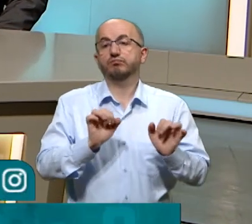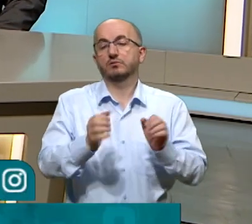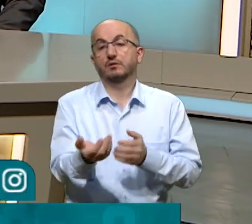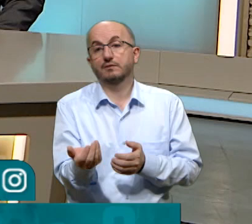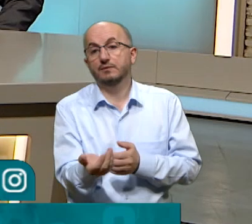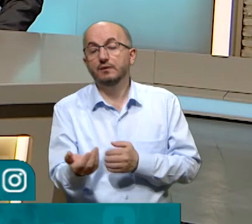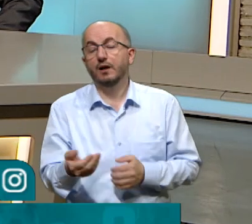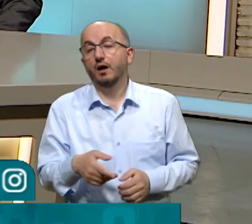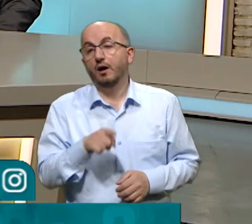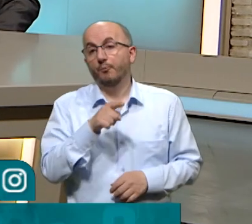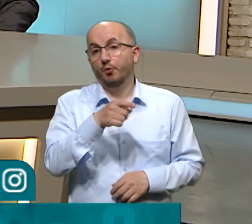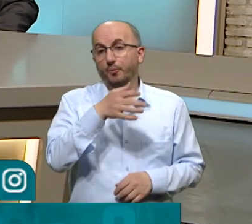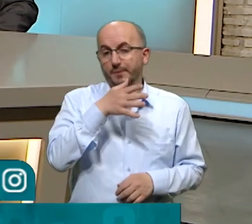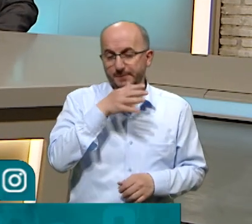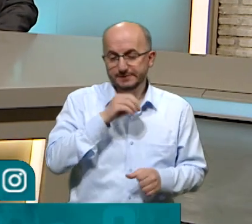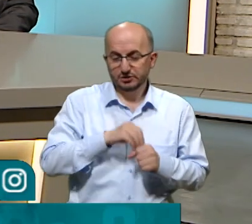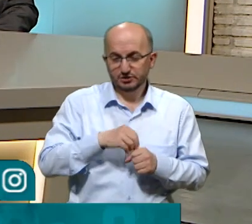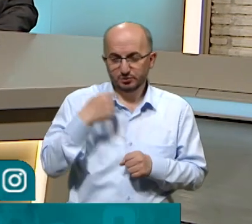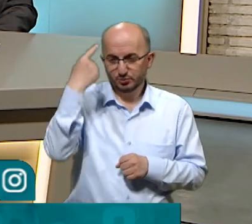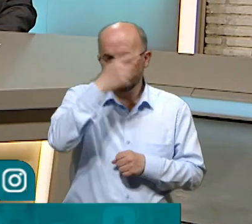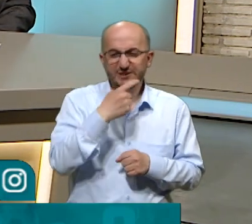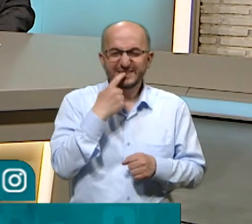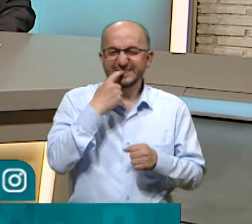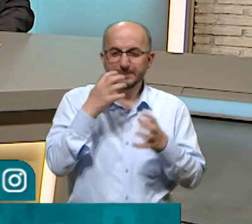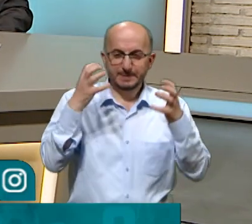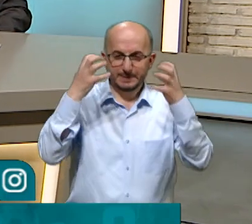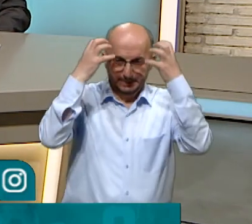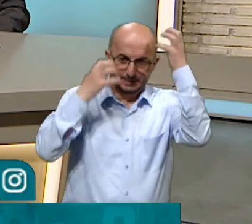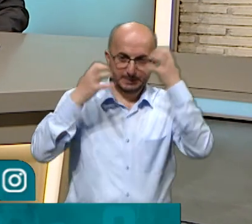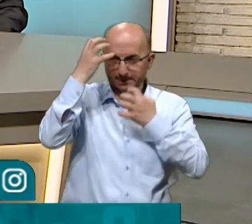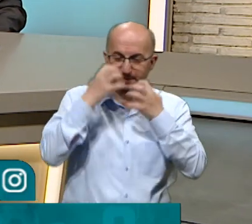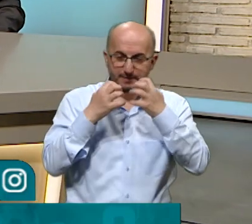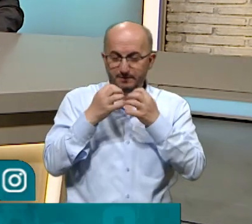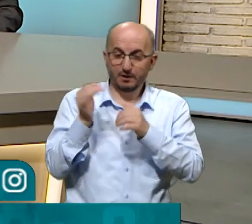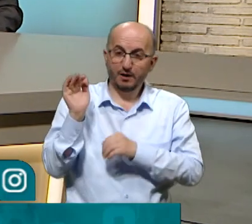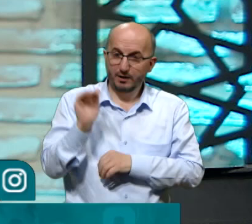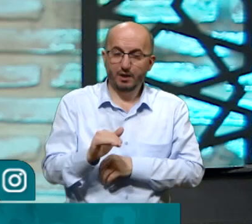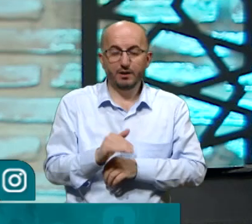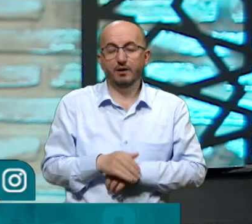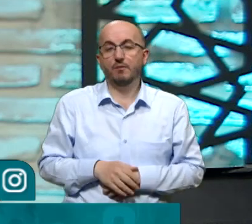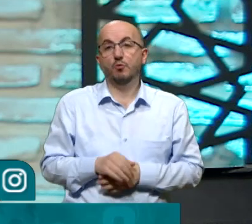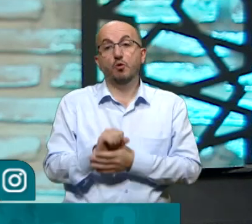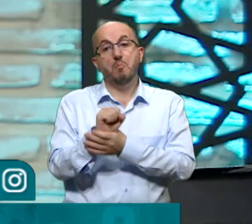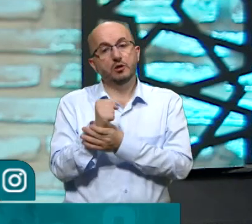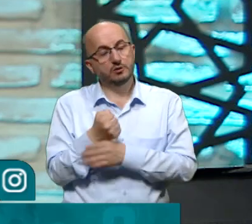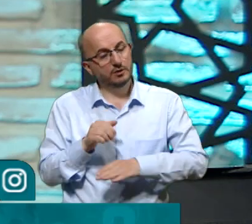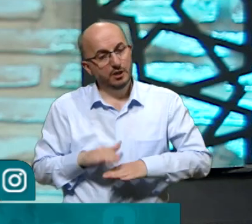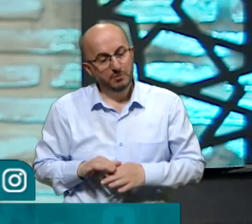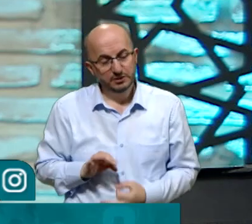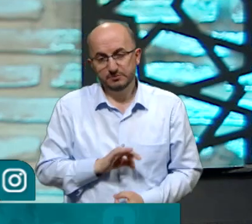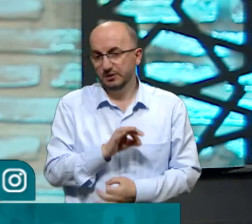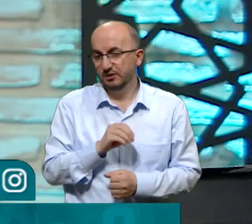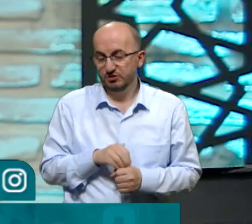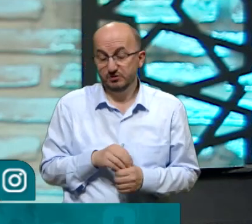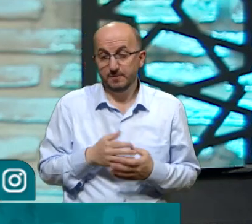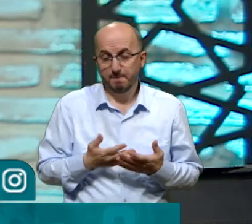bu bilinsin diye ne yapar yüzünü böyle Demir tırnakları yırtarak gelir tür bunlar bu haldeyse bunu meslek haline getirenler için kim bilir ne var